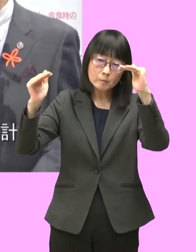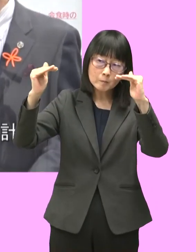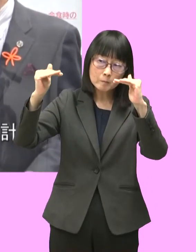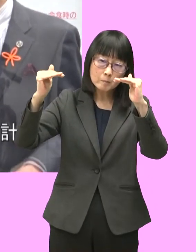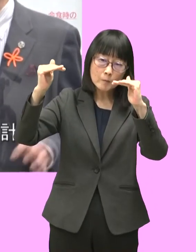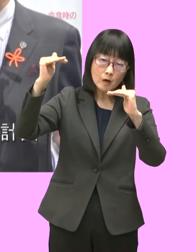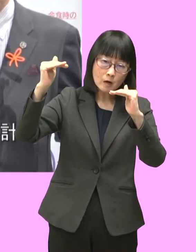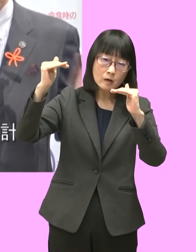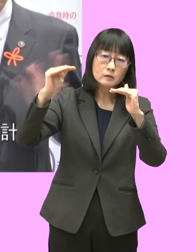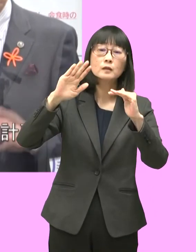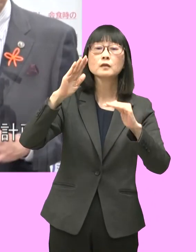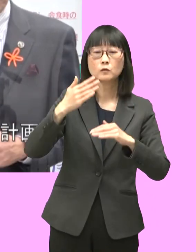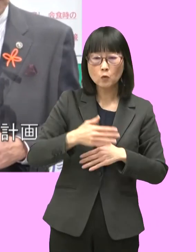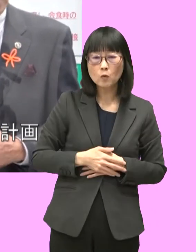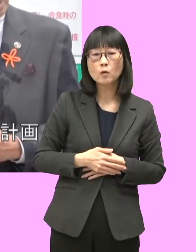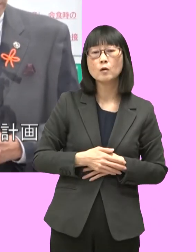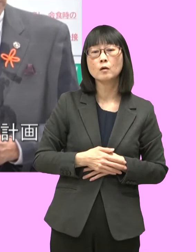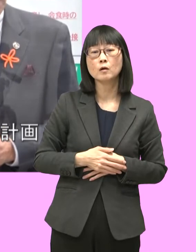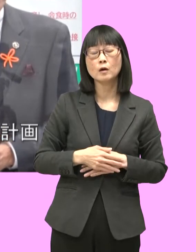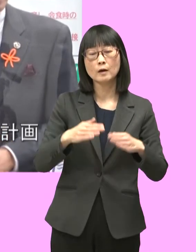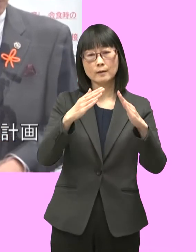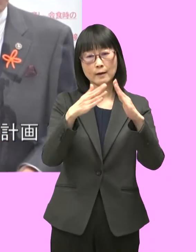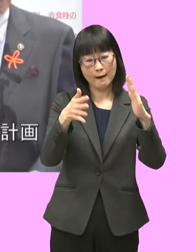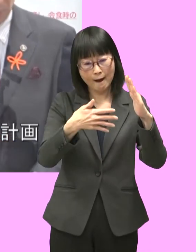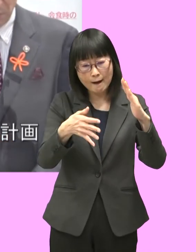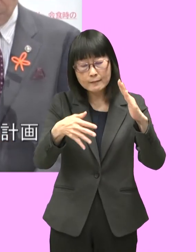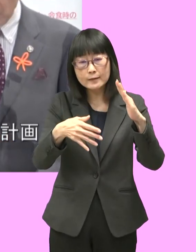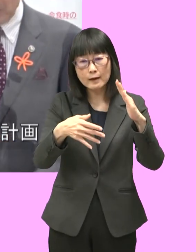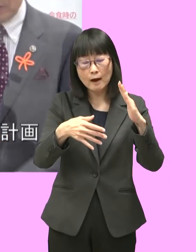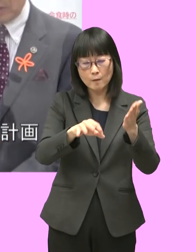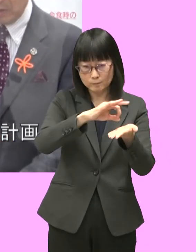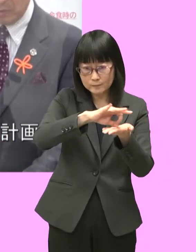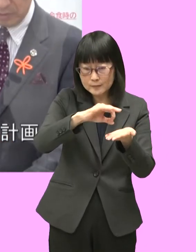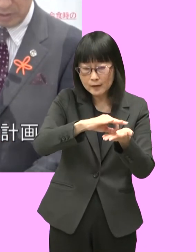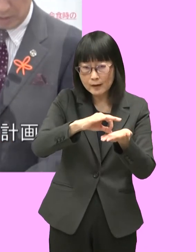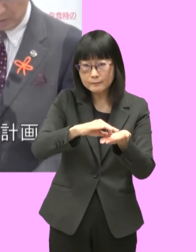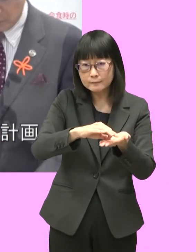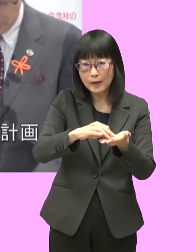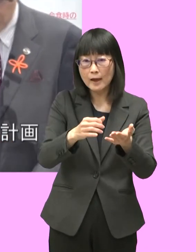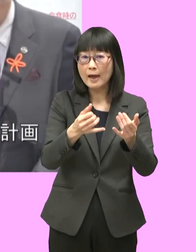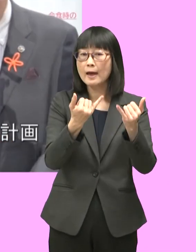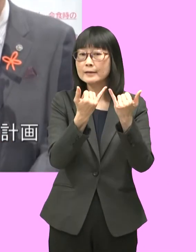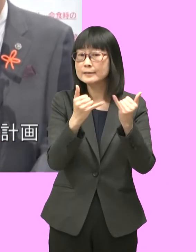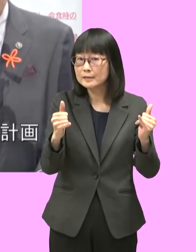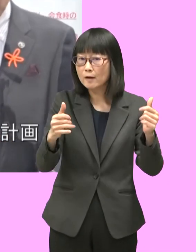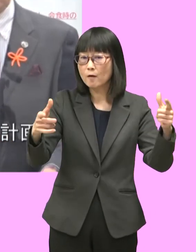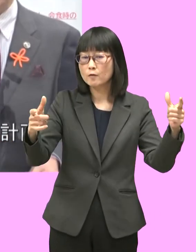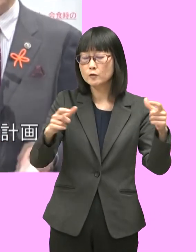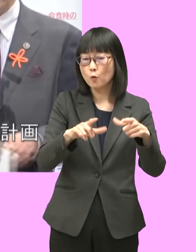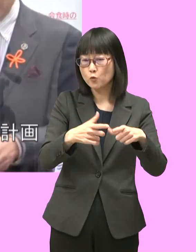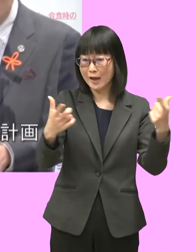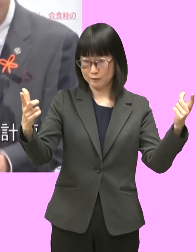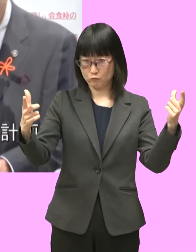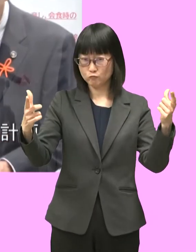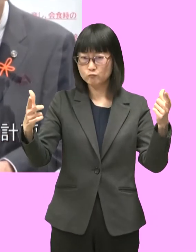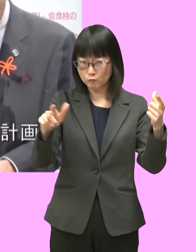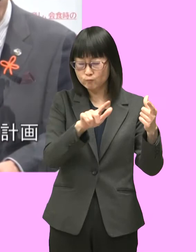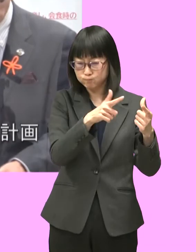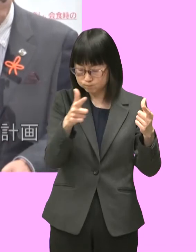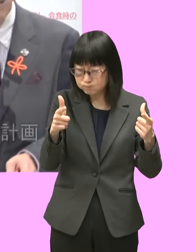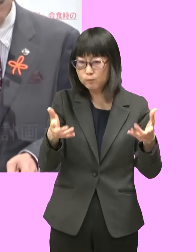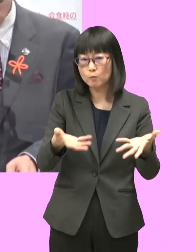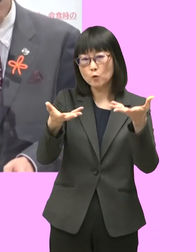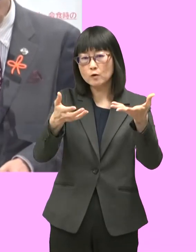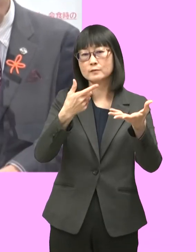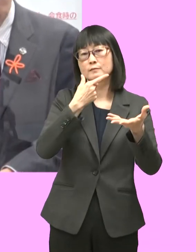して人口の定着あるいは移住促進を図っていきたいというふうに考えております。私からは以上であります。